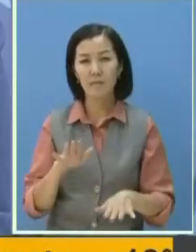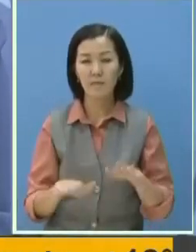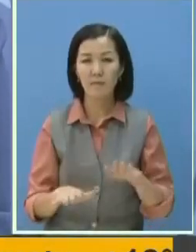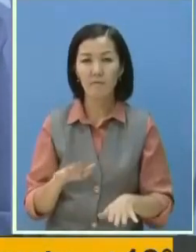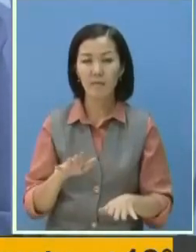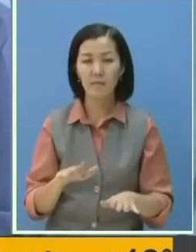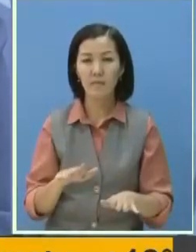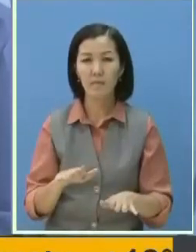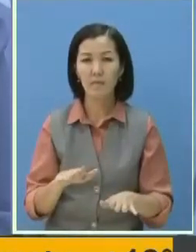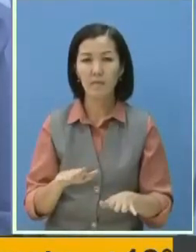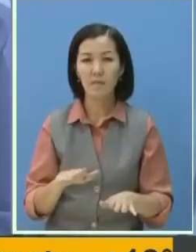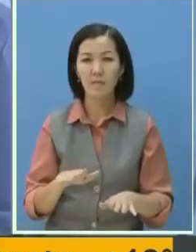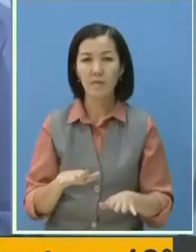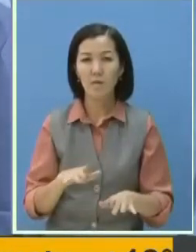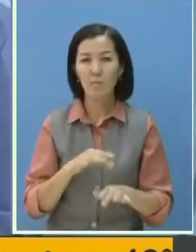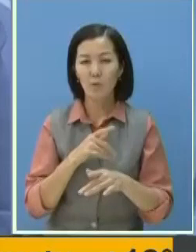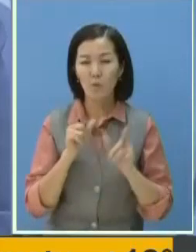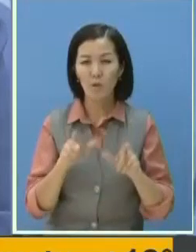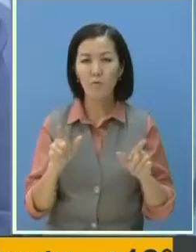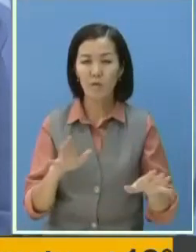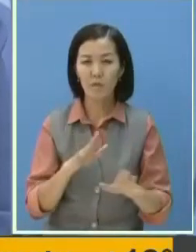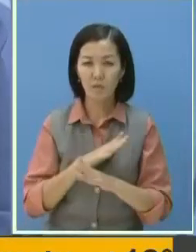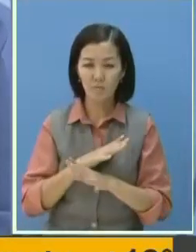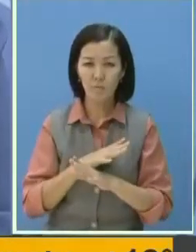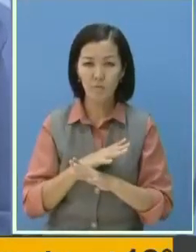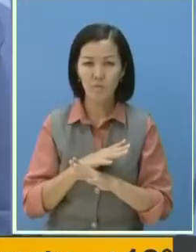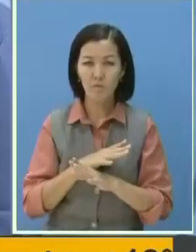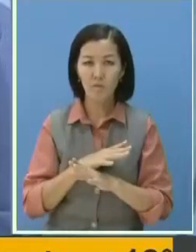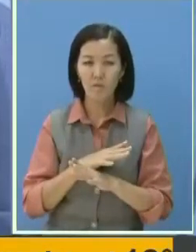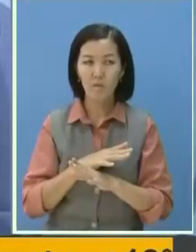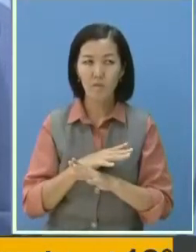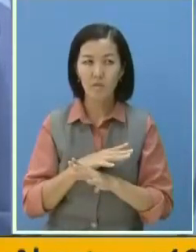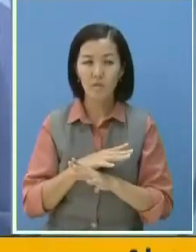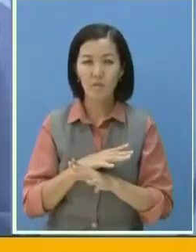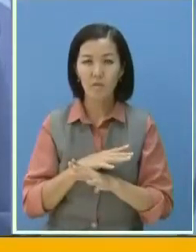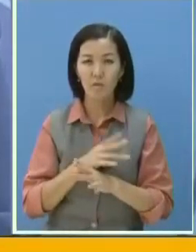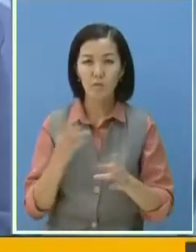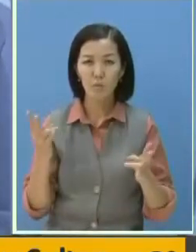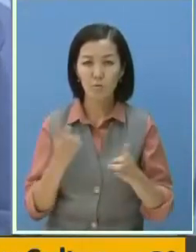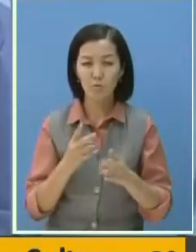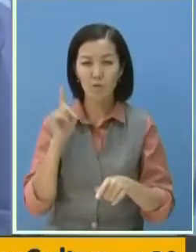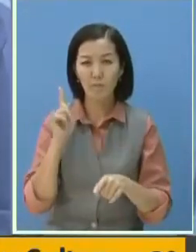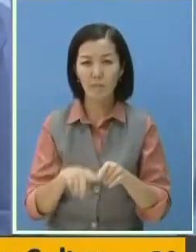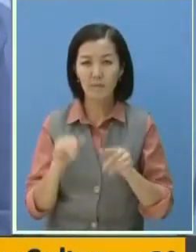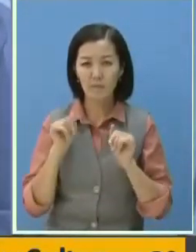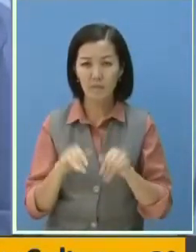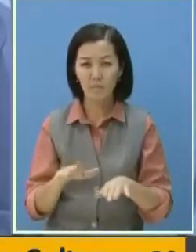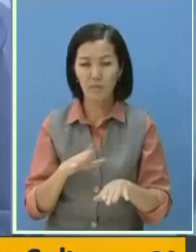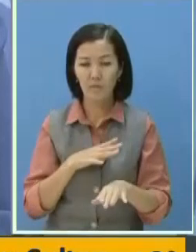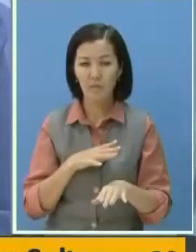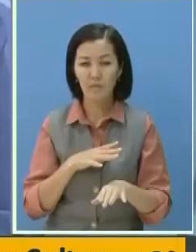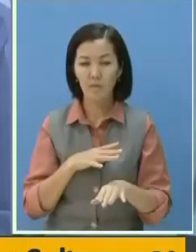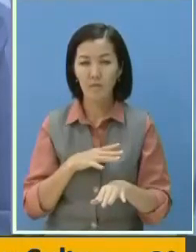да, когда столько людей гибнет, и надо в максимальные сроки предпринимать какие-то шаги. Вот.